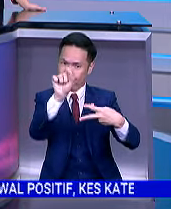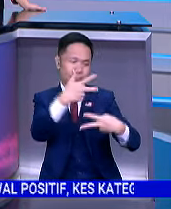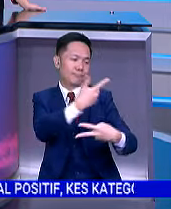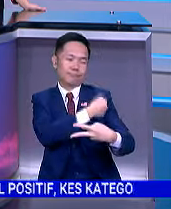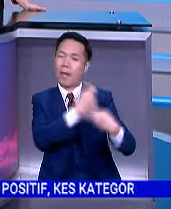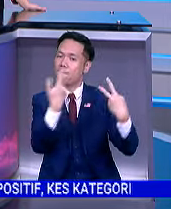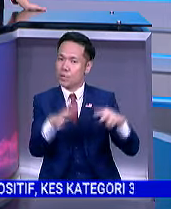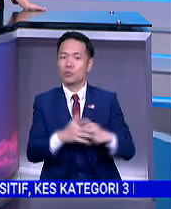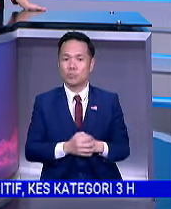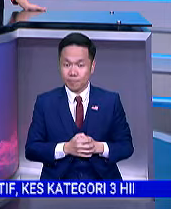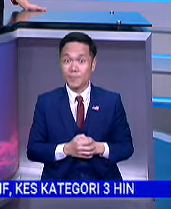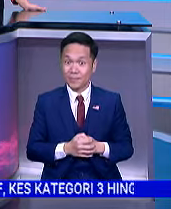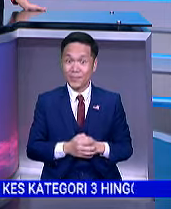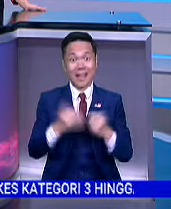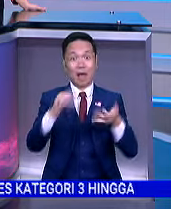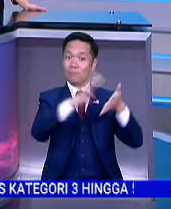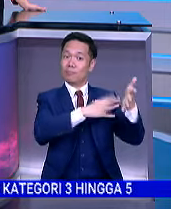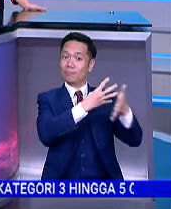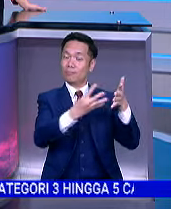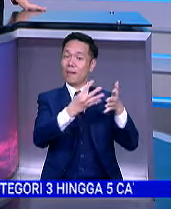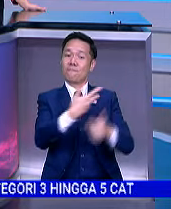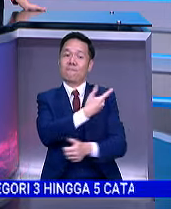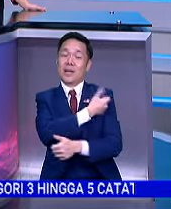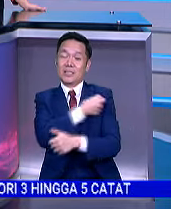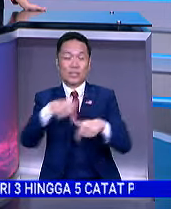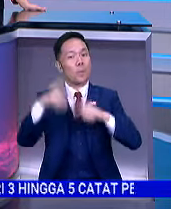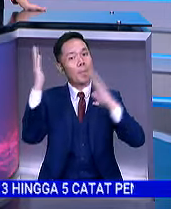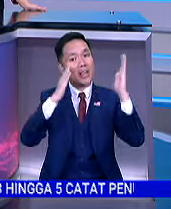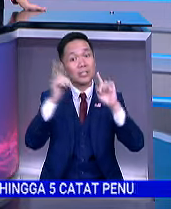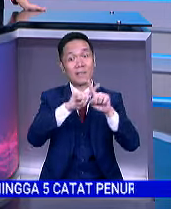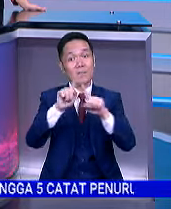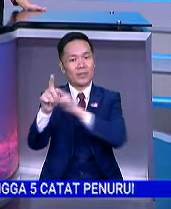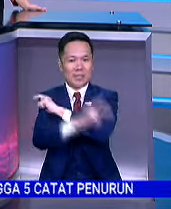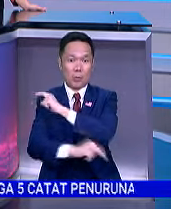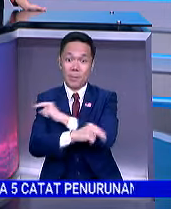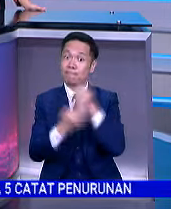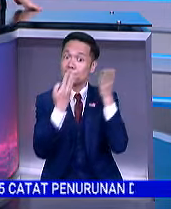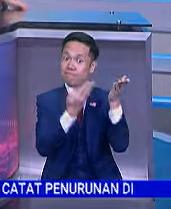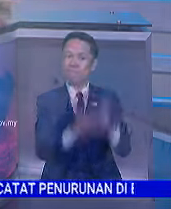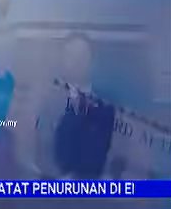Dan saudara, berikut data harian vaksinasi di Malaysia mengikut negeri.